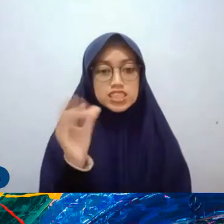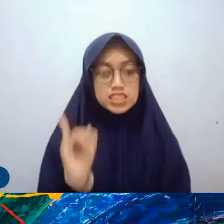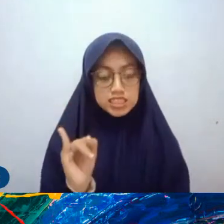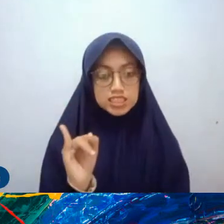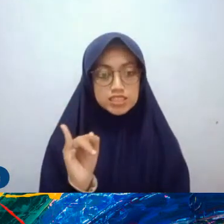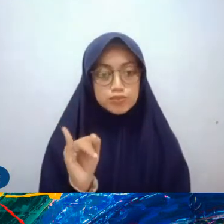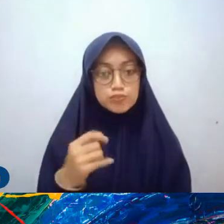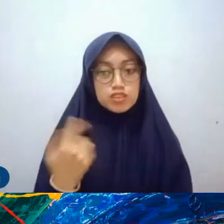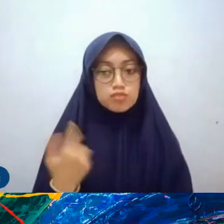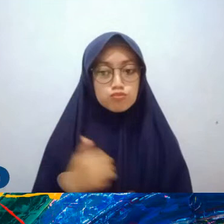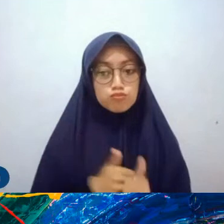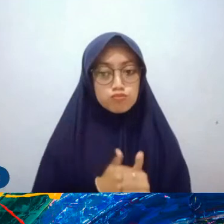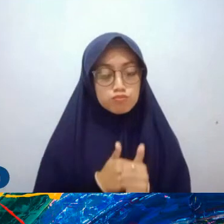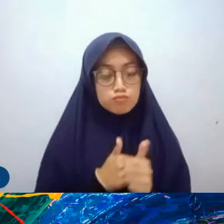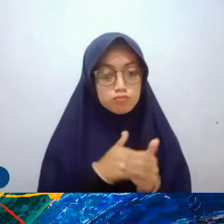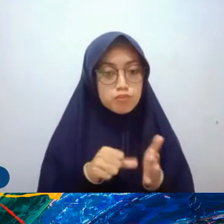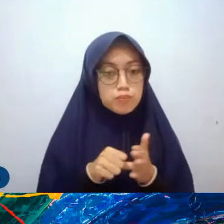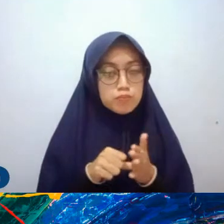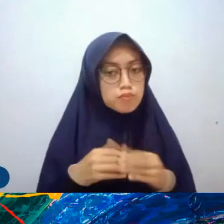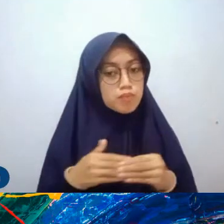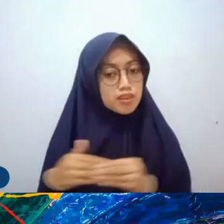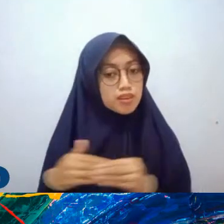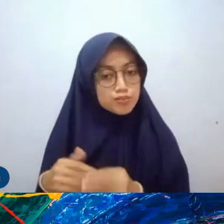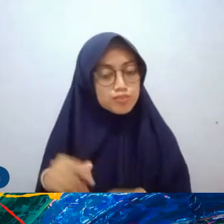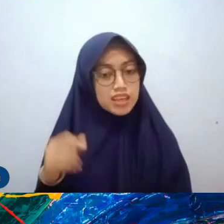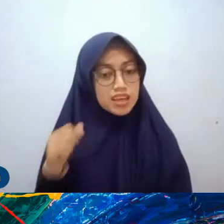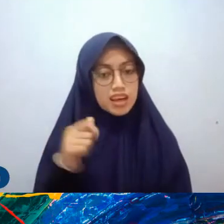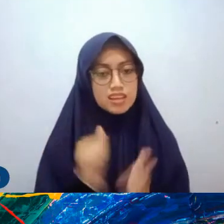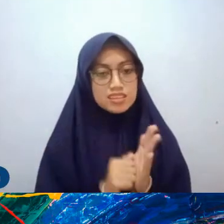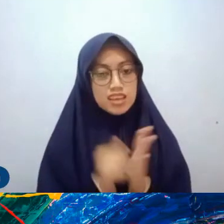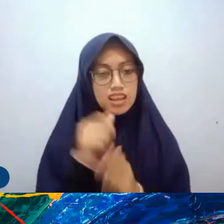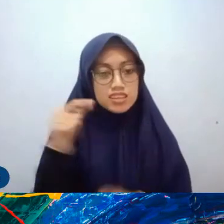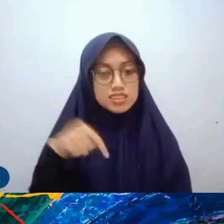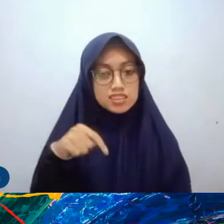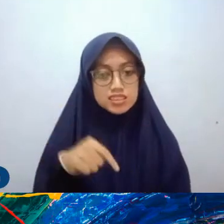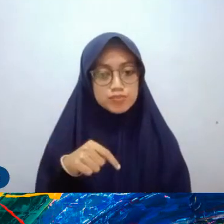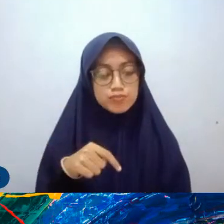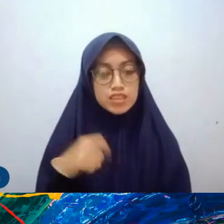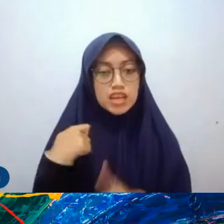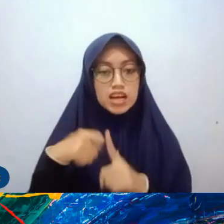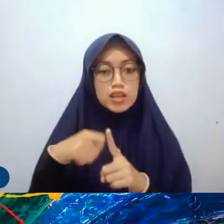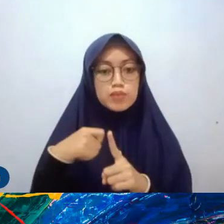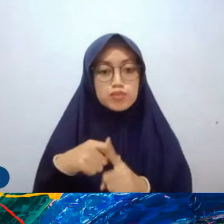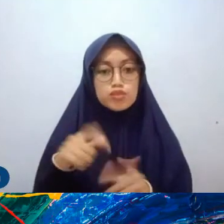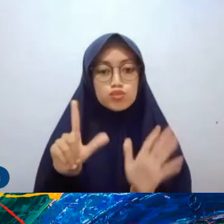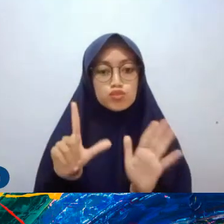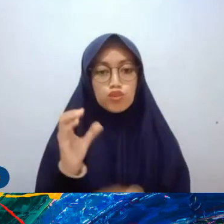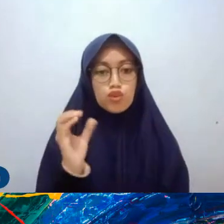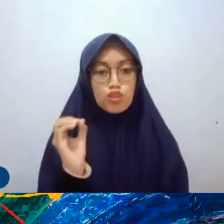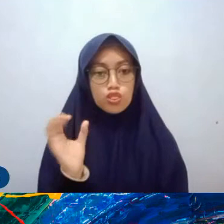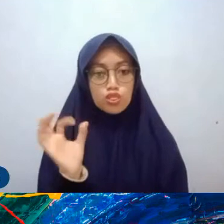memandu acara TK PLB Online siang hari ini, Kamis